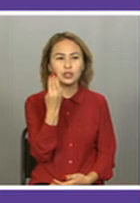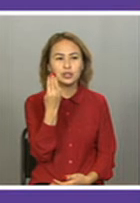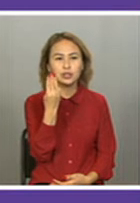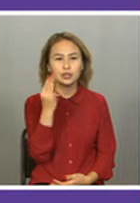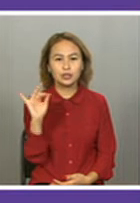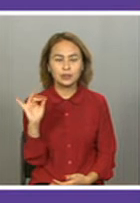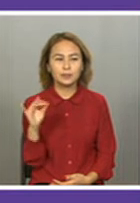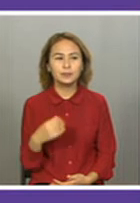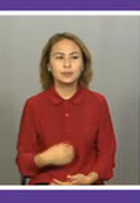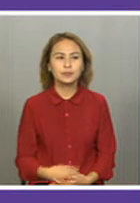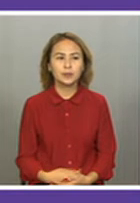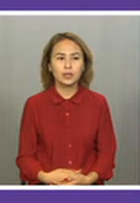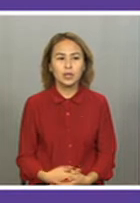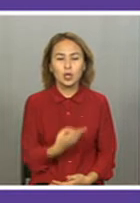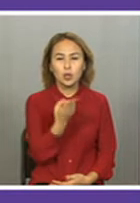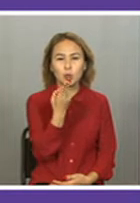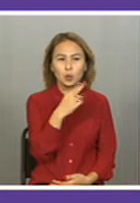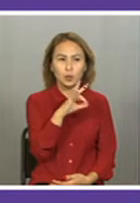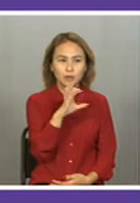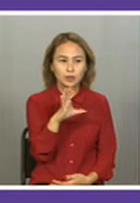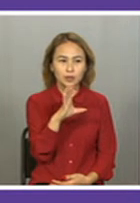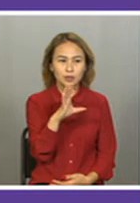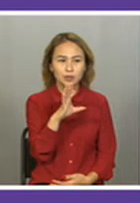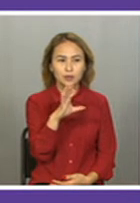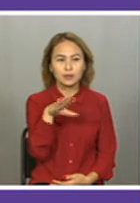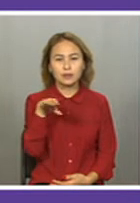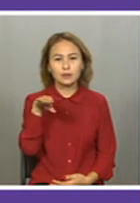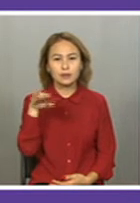биші. Дос,